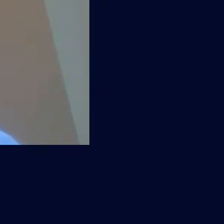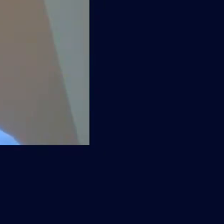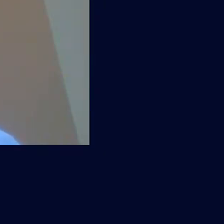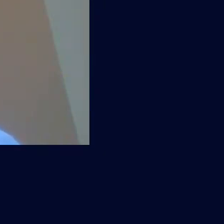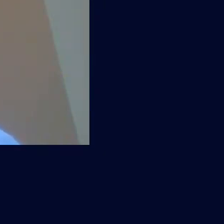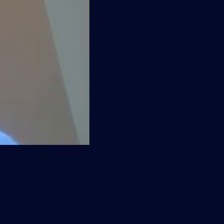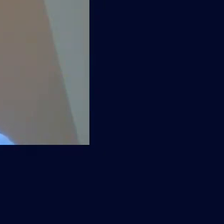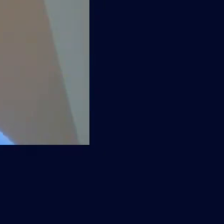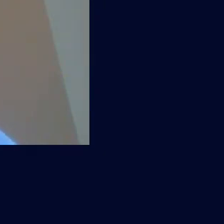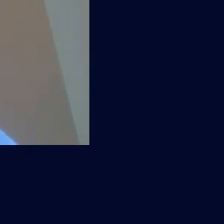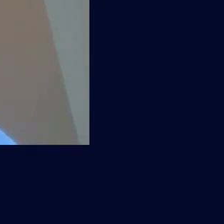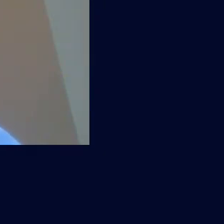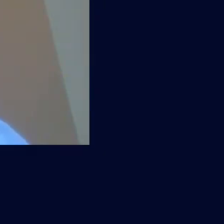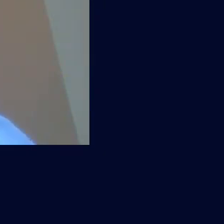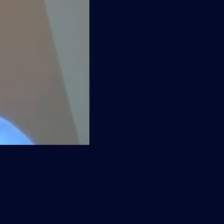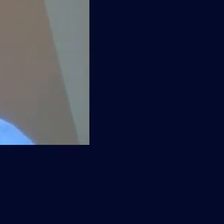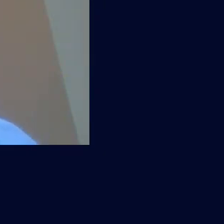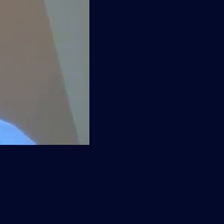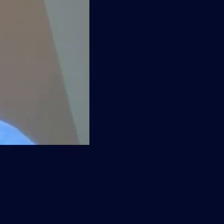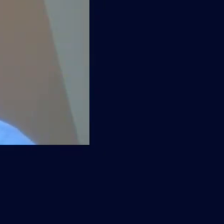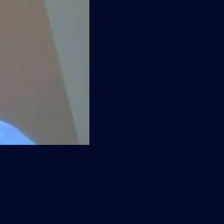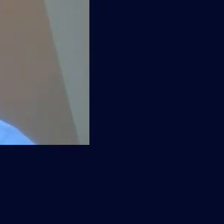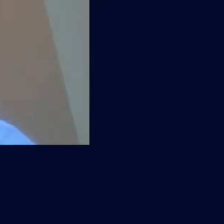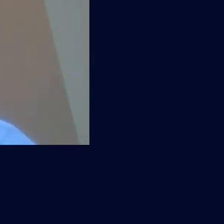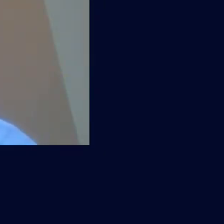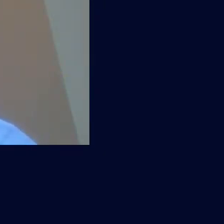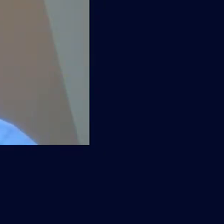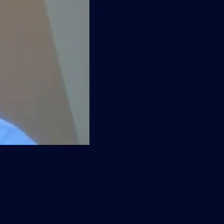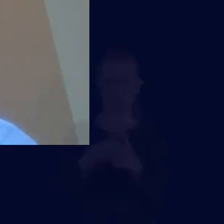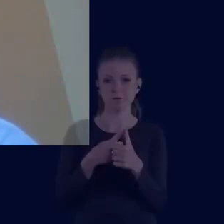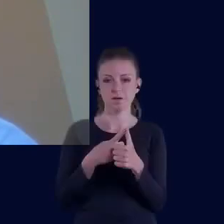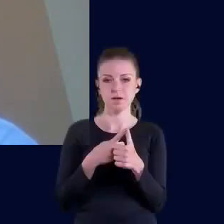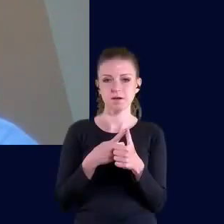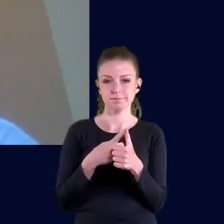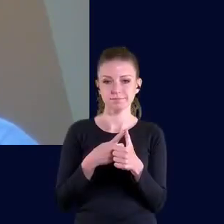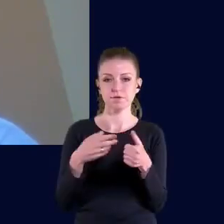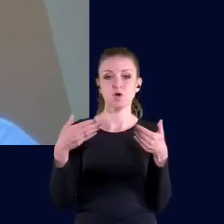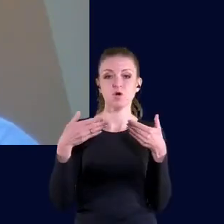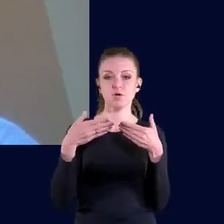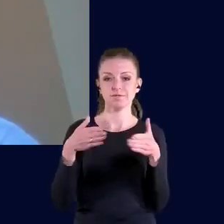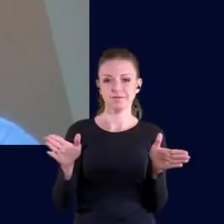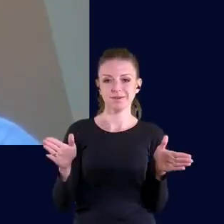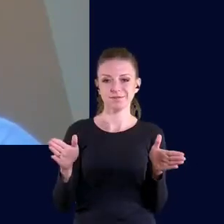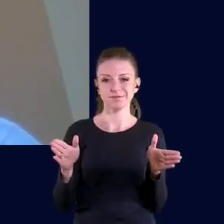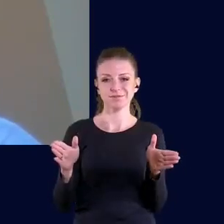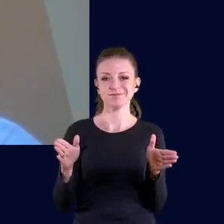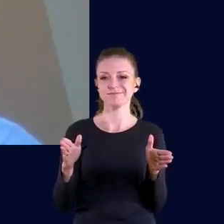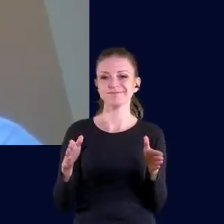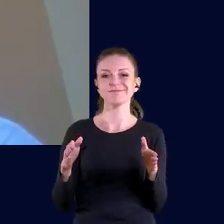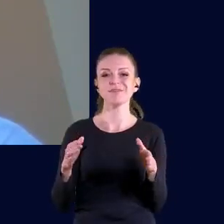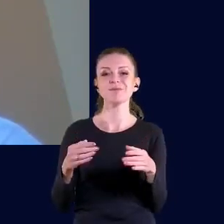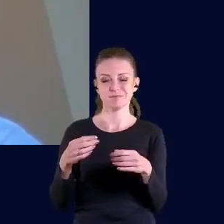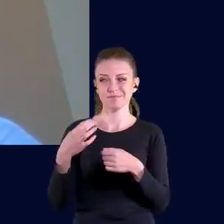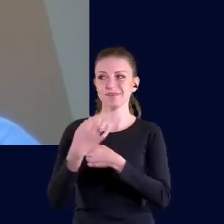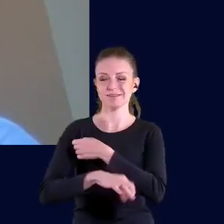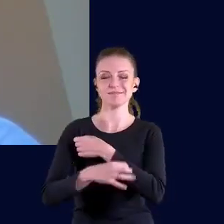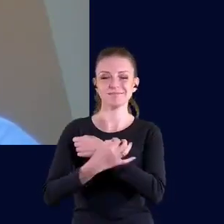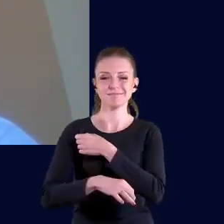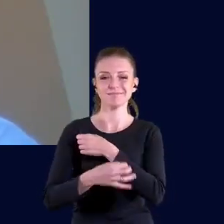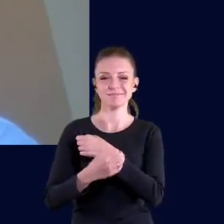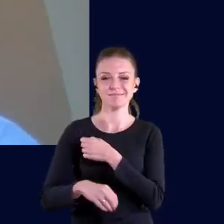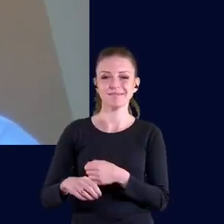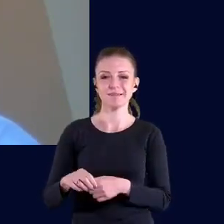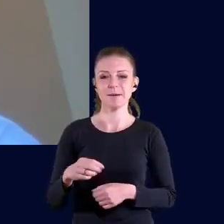prezentację 3 wystąpienia Pierwsza z nich to otwartość na Uniwersytecie imienia Adama Mickiewicza